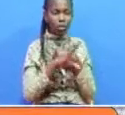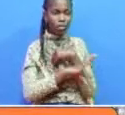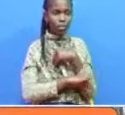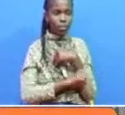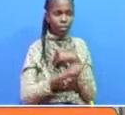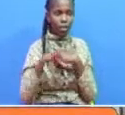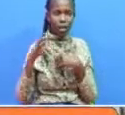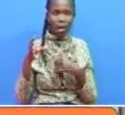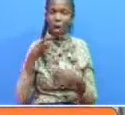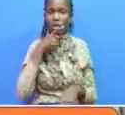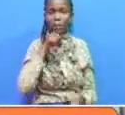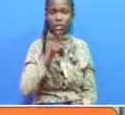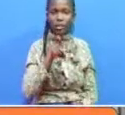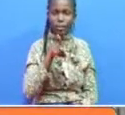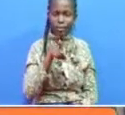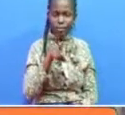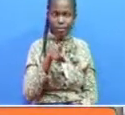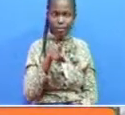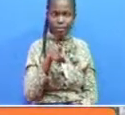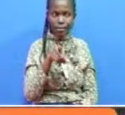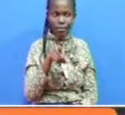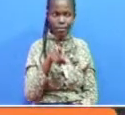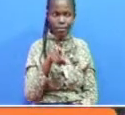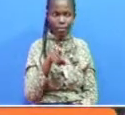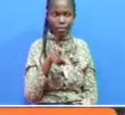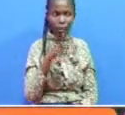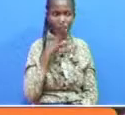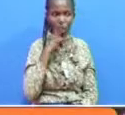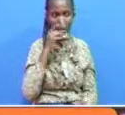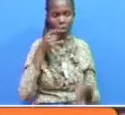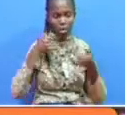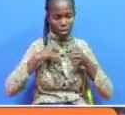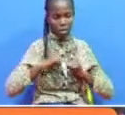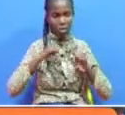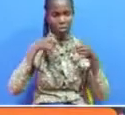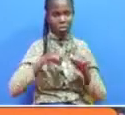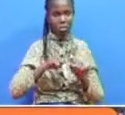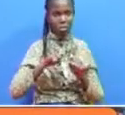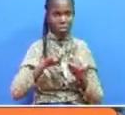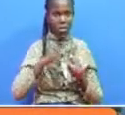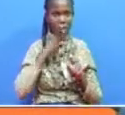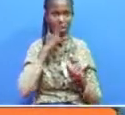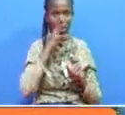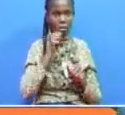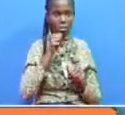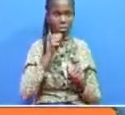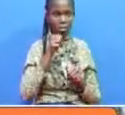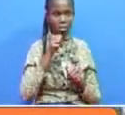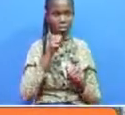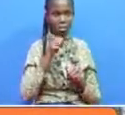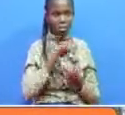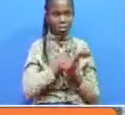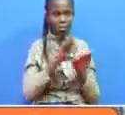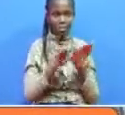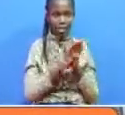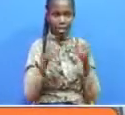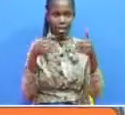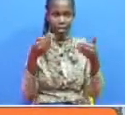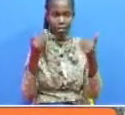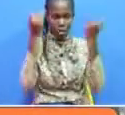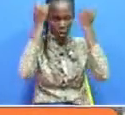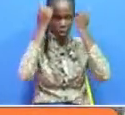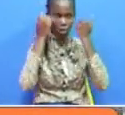katika account yake akawa tried yeye ametoa ushahidi yake mshtaka akitoa ushahidi